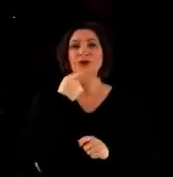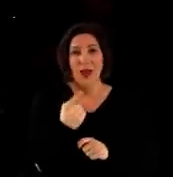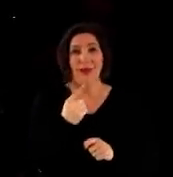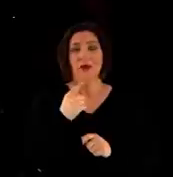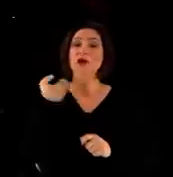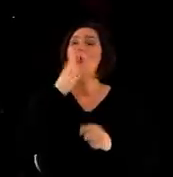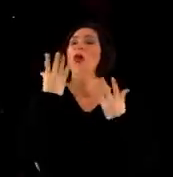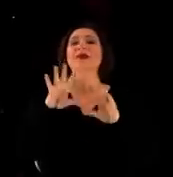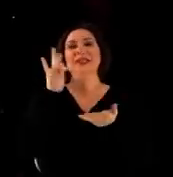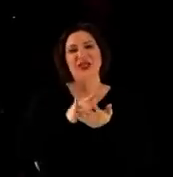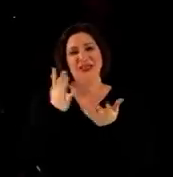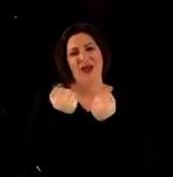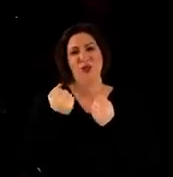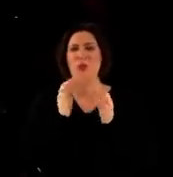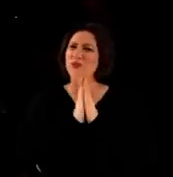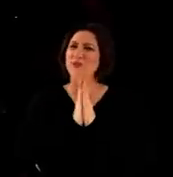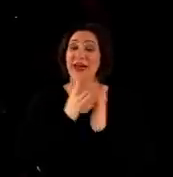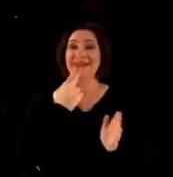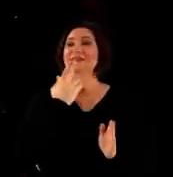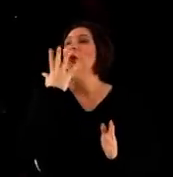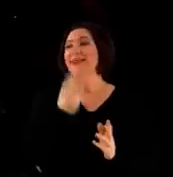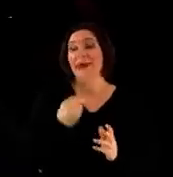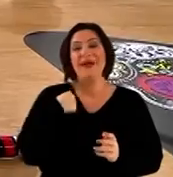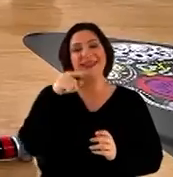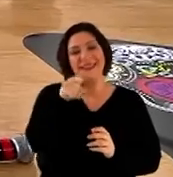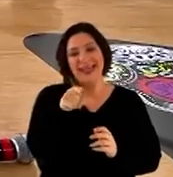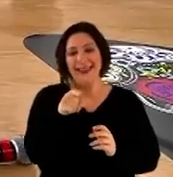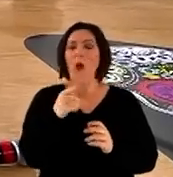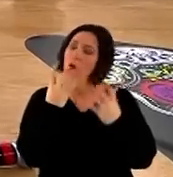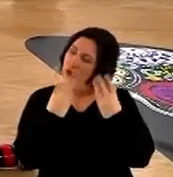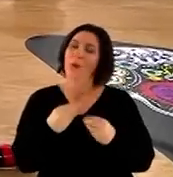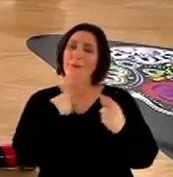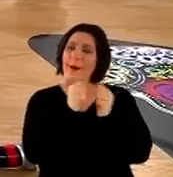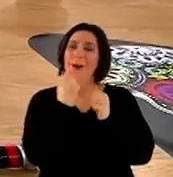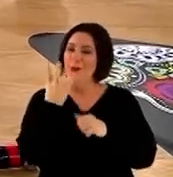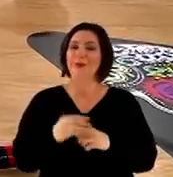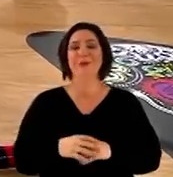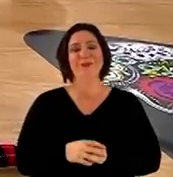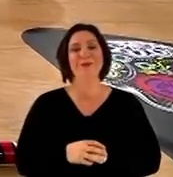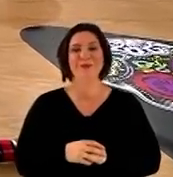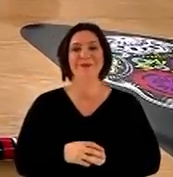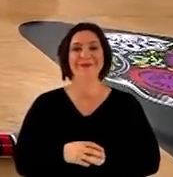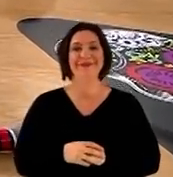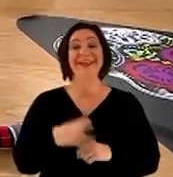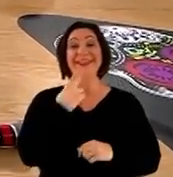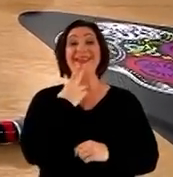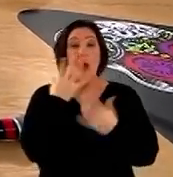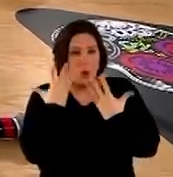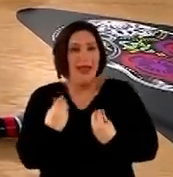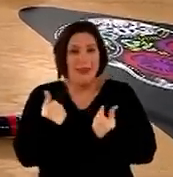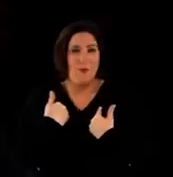söyleyen. Olmadı, ceza alınıyor. Kız olsaydın da ben de senden olurdu yani. Evet. Kız